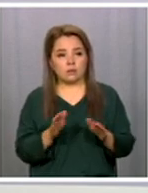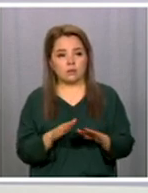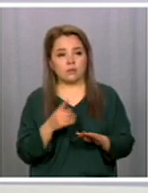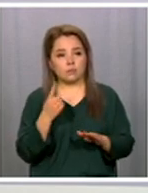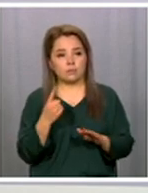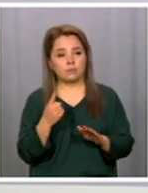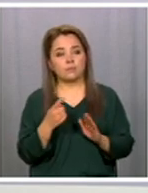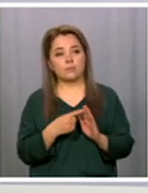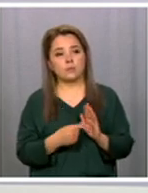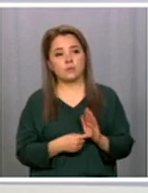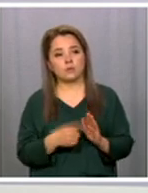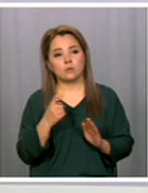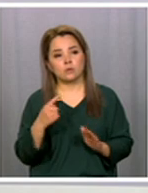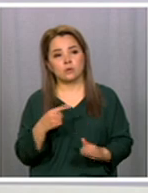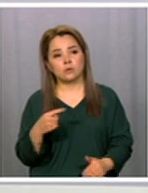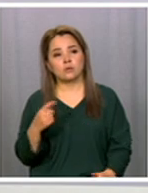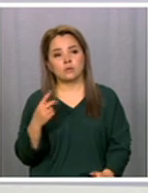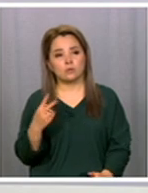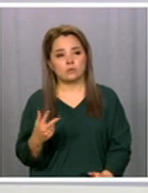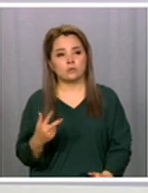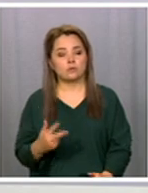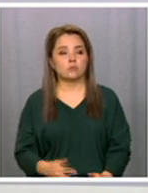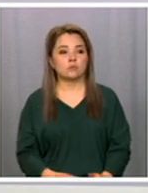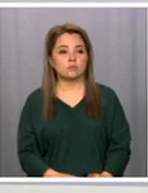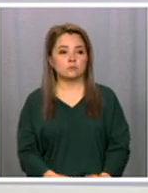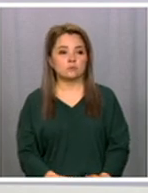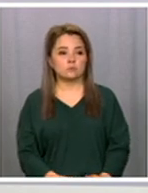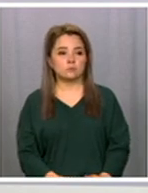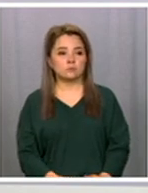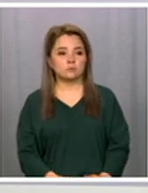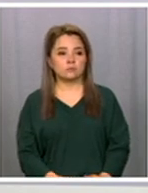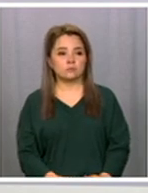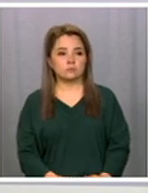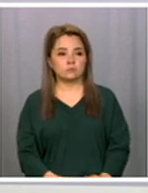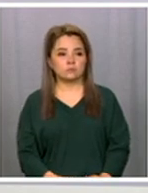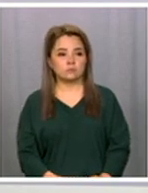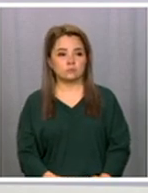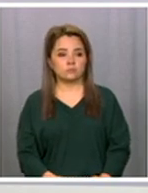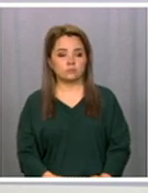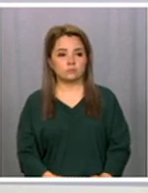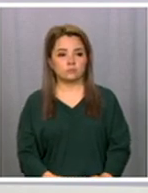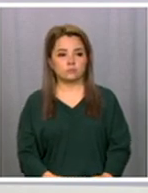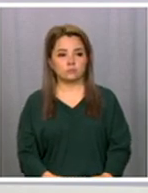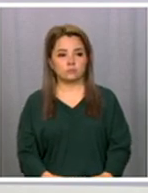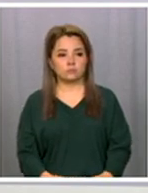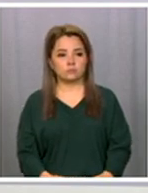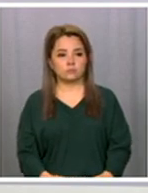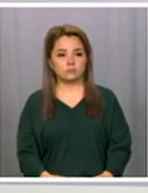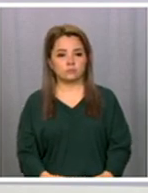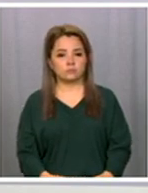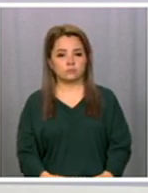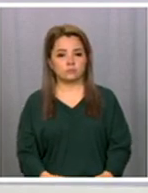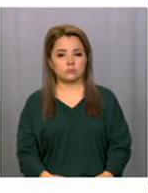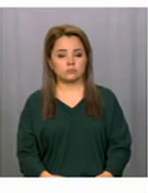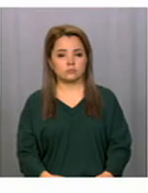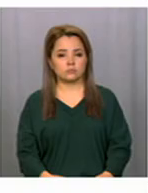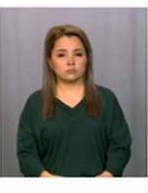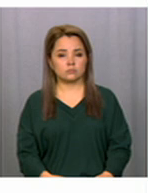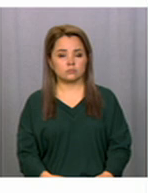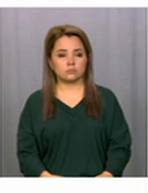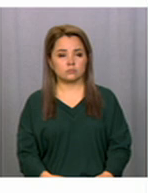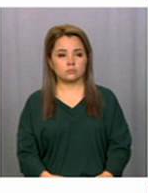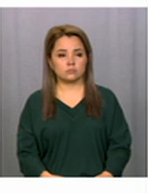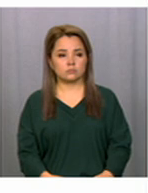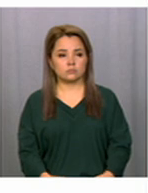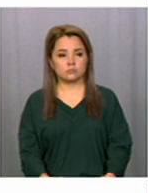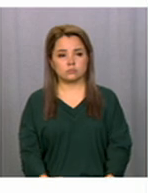x қосылған 3. Тең. Ал енді осы бөлшекті x қосылған 3-ке қысқартып жібереміз. Сонда 1